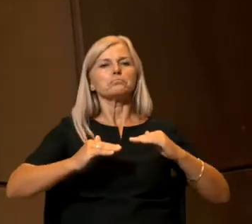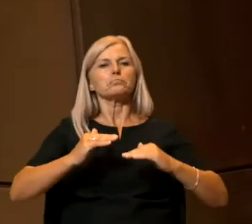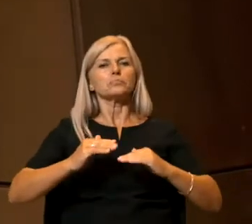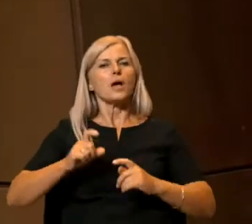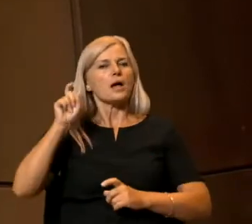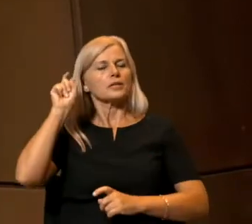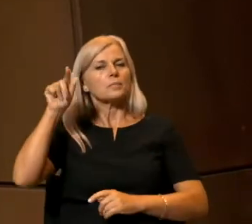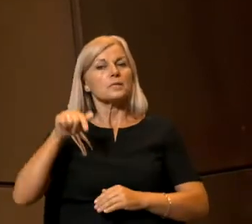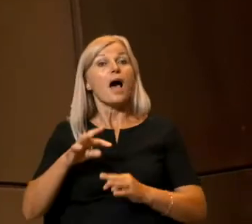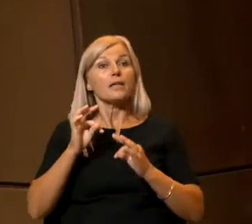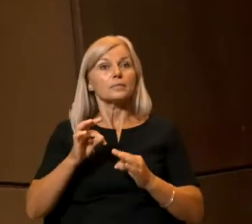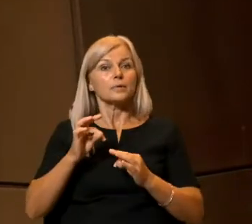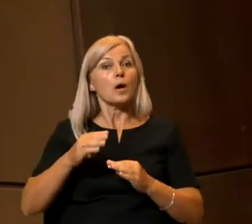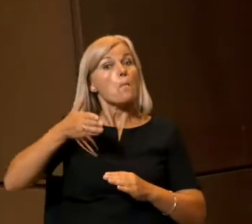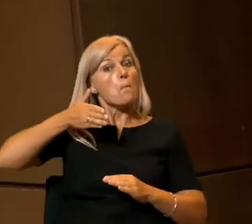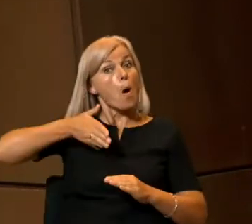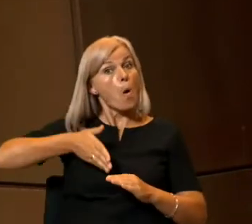z pogranicza